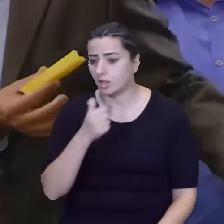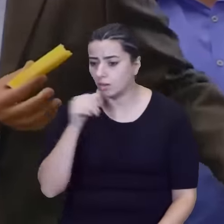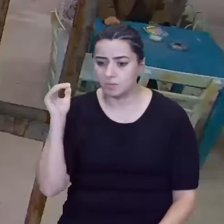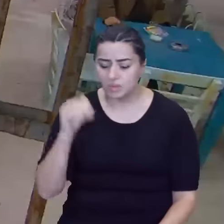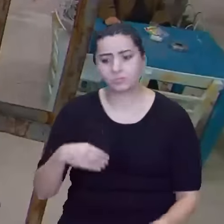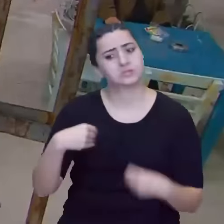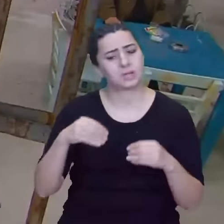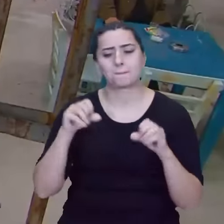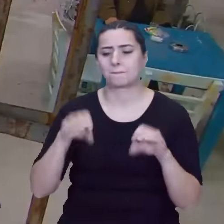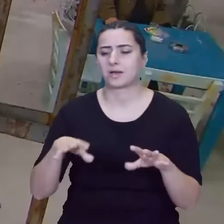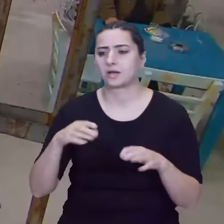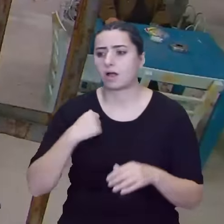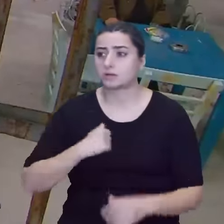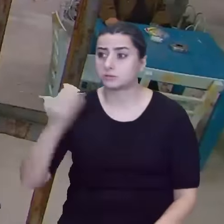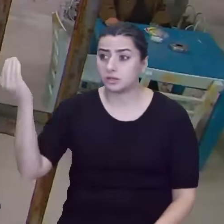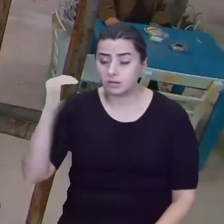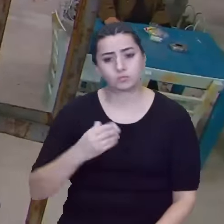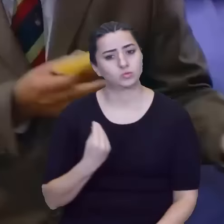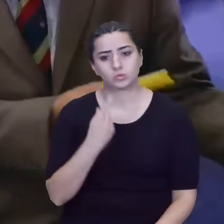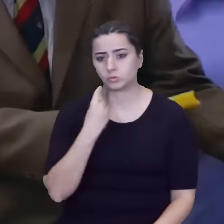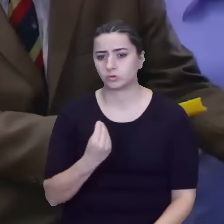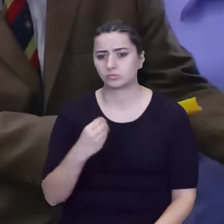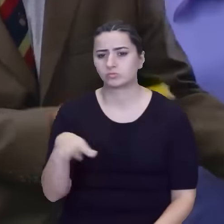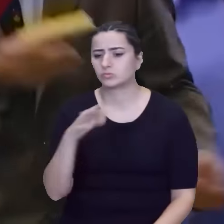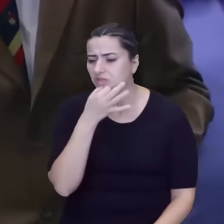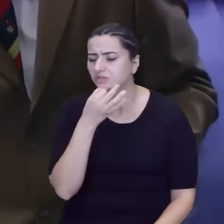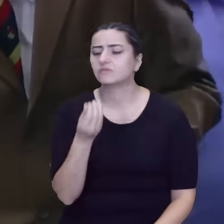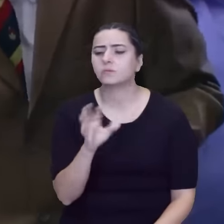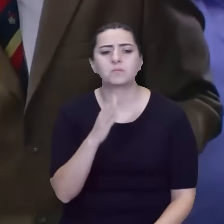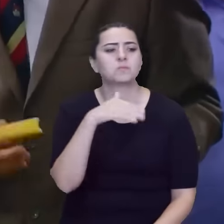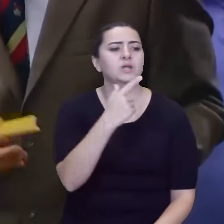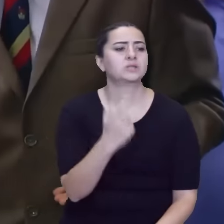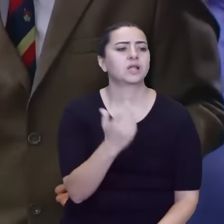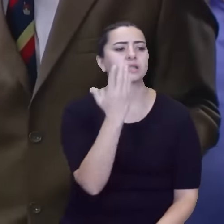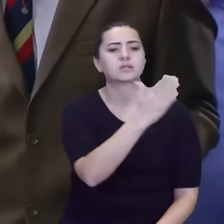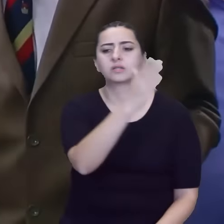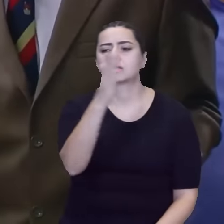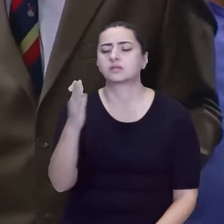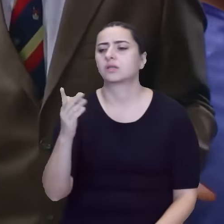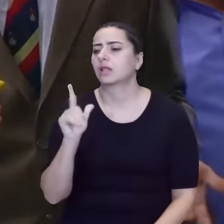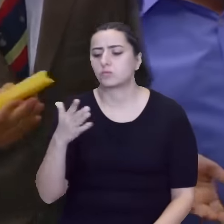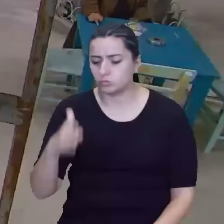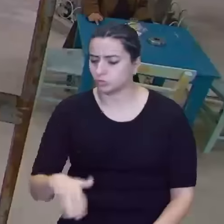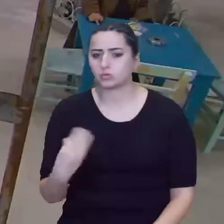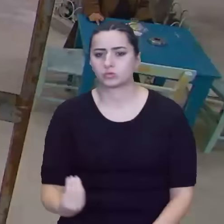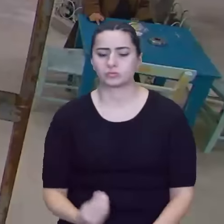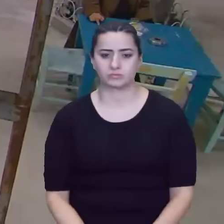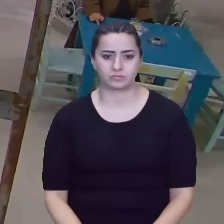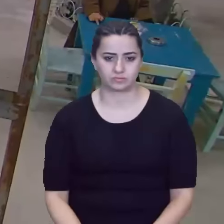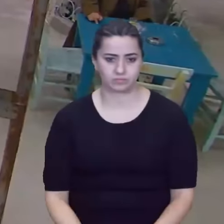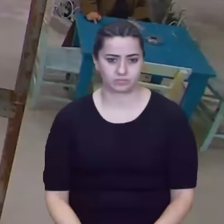gelmiş, mallarını satsın. Bak Kars'tan gelmiş, baksana. Hem zaten burada biz müsaade etmesek gidecek öbür tarafta satacak. Öbür mahallede satacak değil mi?